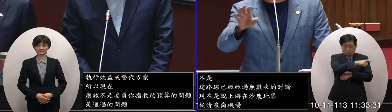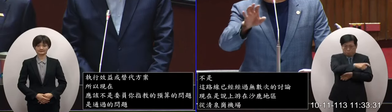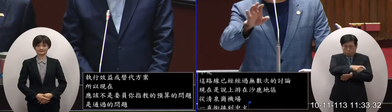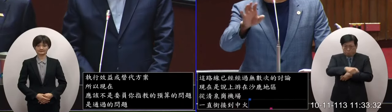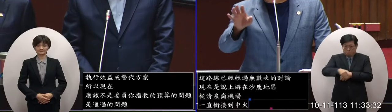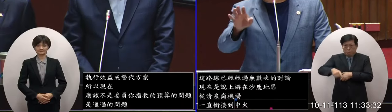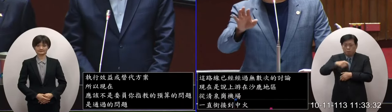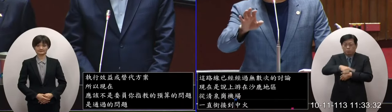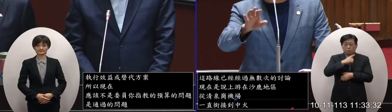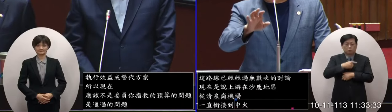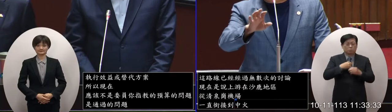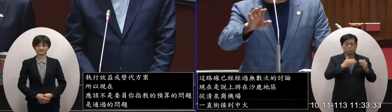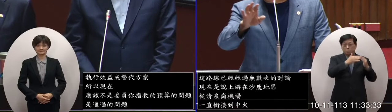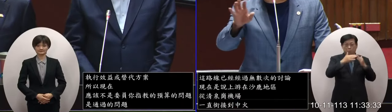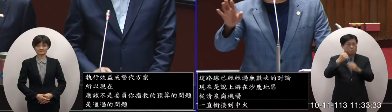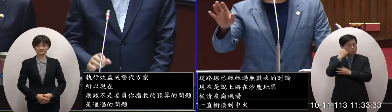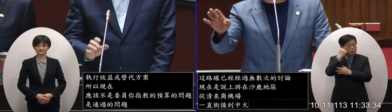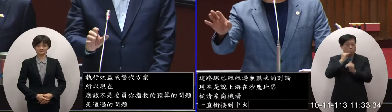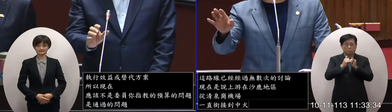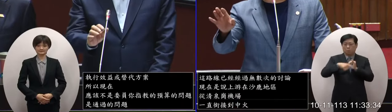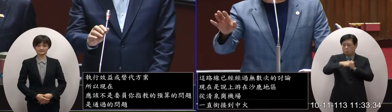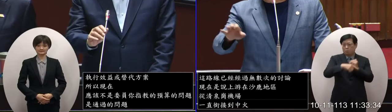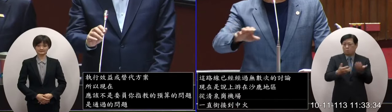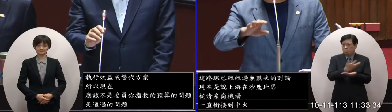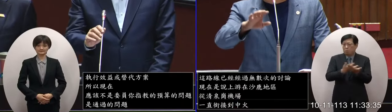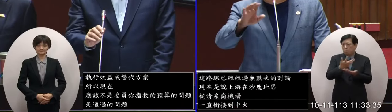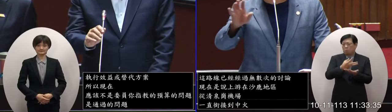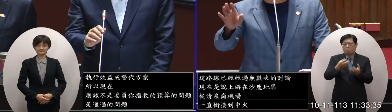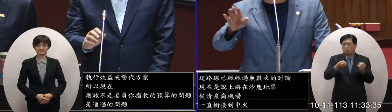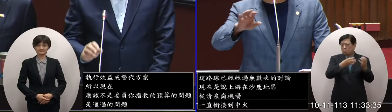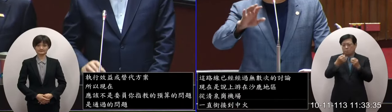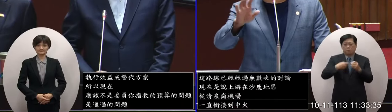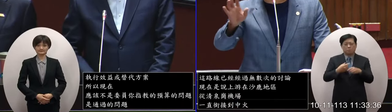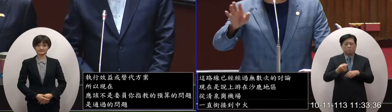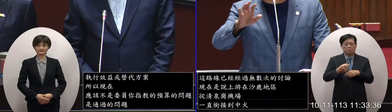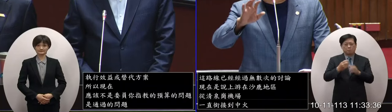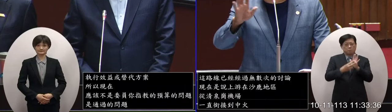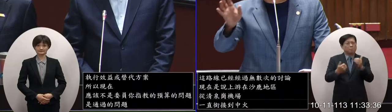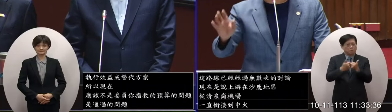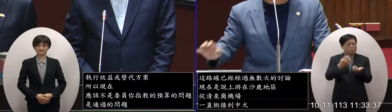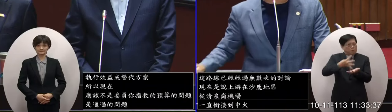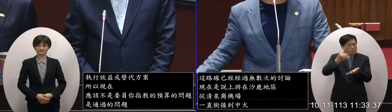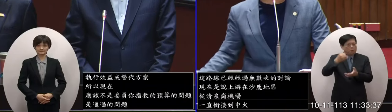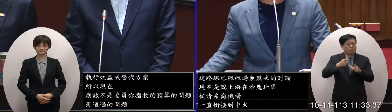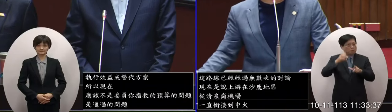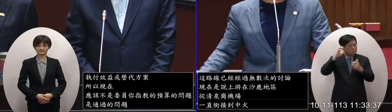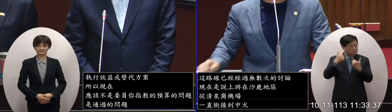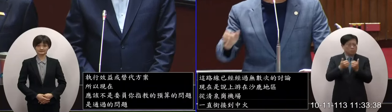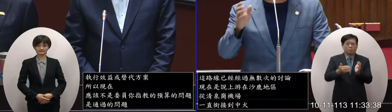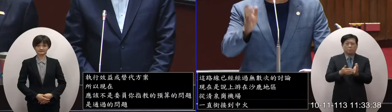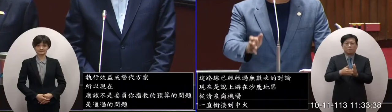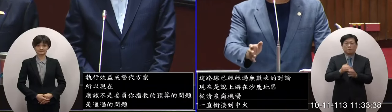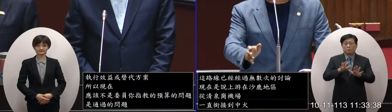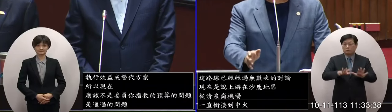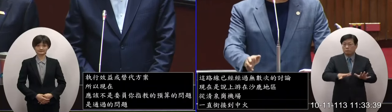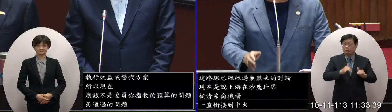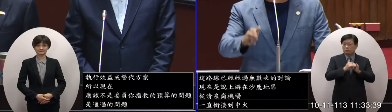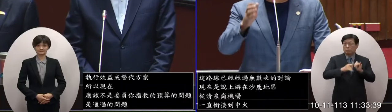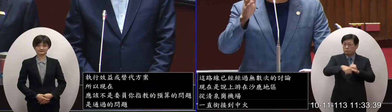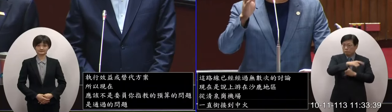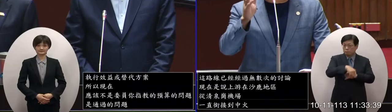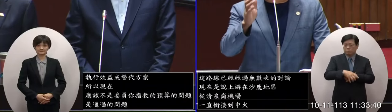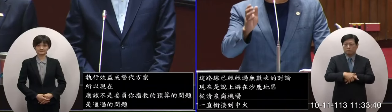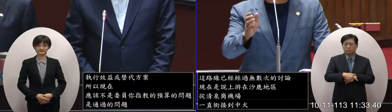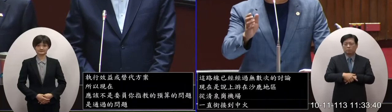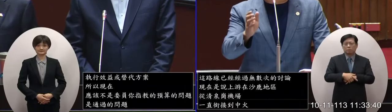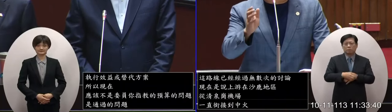沿线这些居民，我们也经过多次的协商，还有这个公开这个说明会、公听会等等。那现在居民反